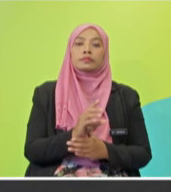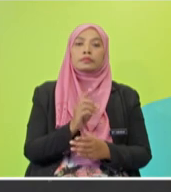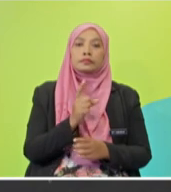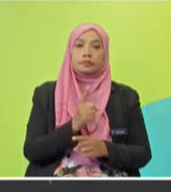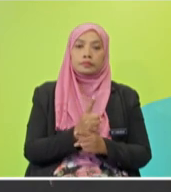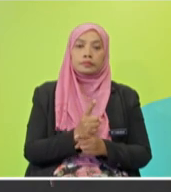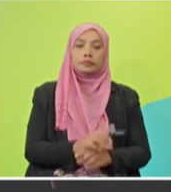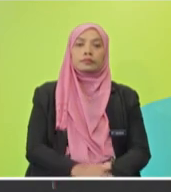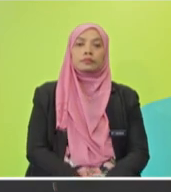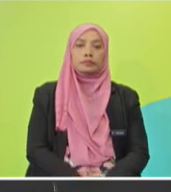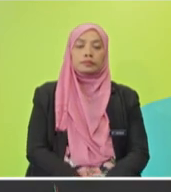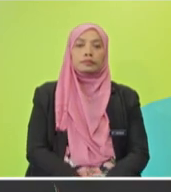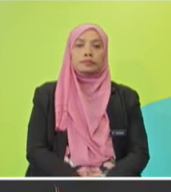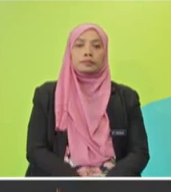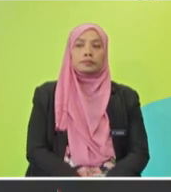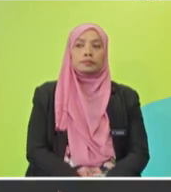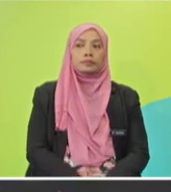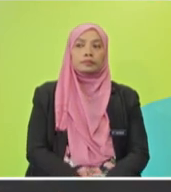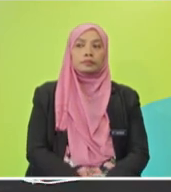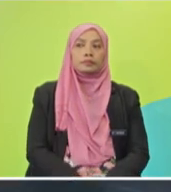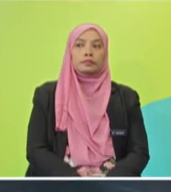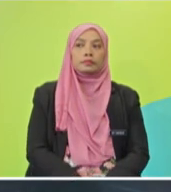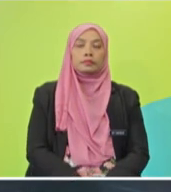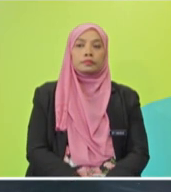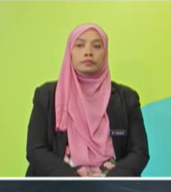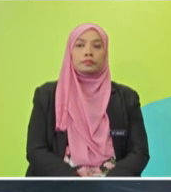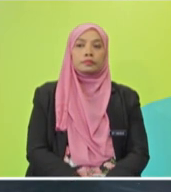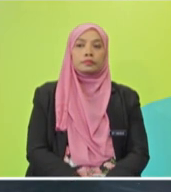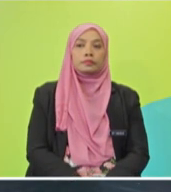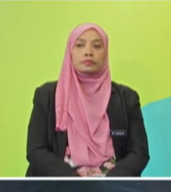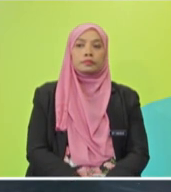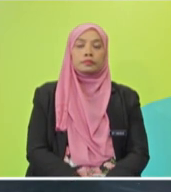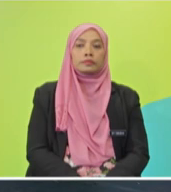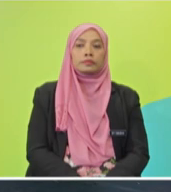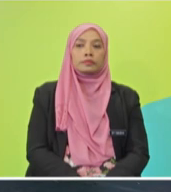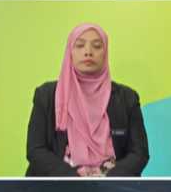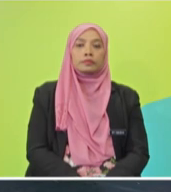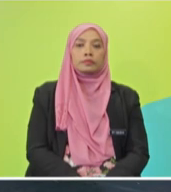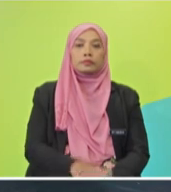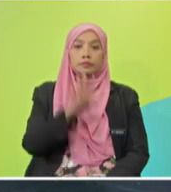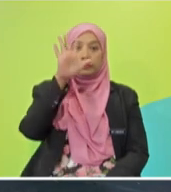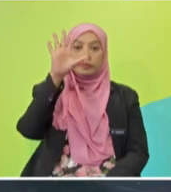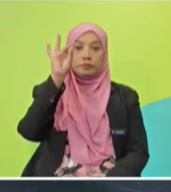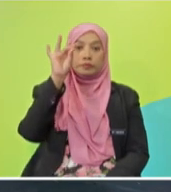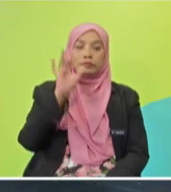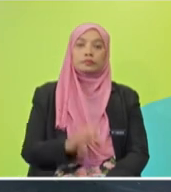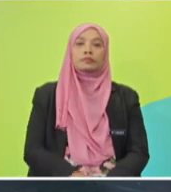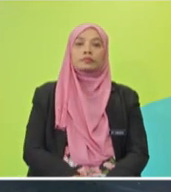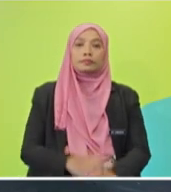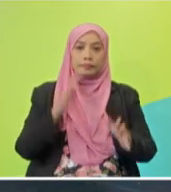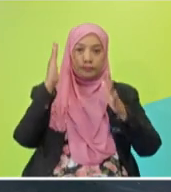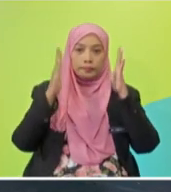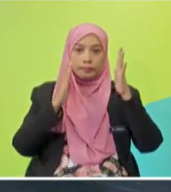24 nisbah 45. Betul Alif. Pun sama cikgu bagi 5 bintang. 5 bintang untuk Alif. Nah, tanya kepada